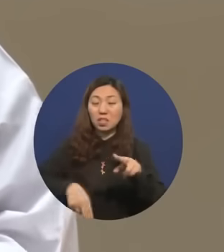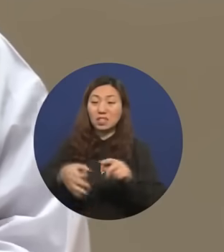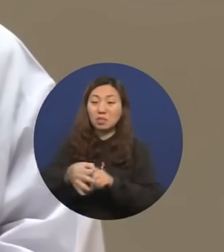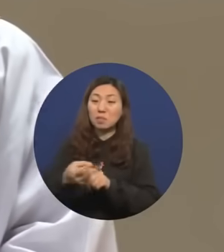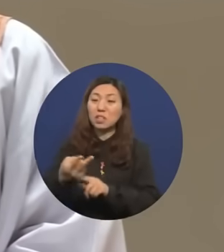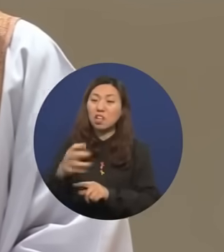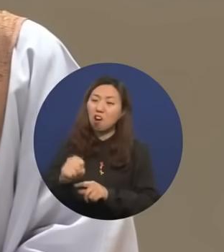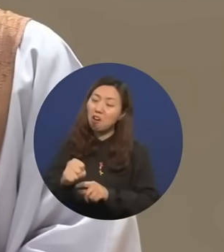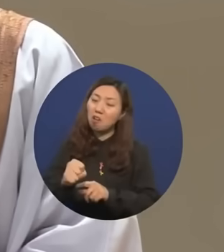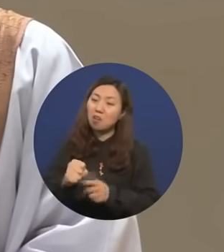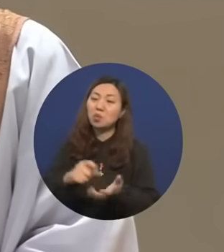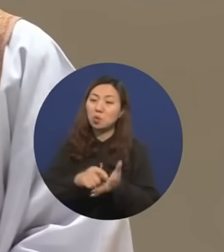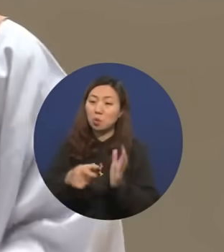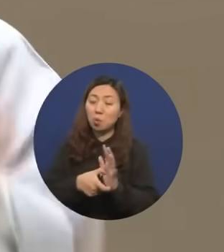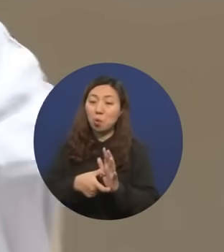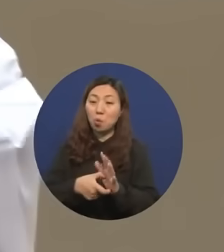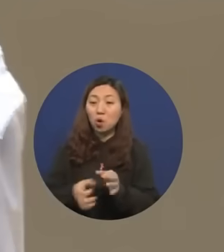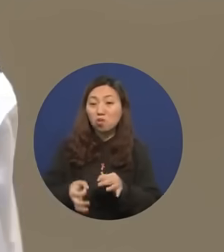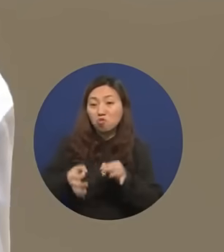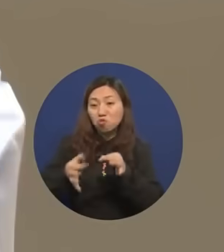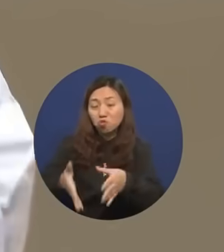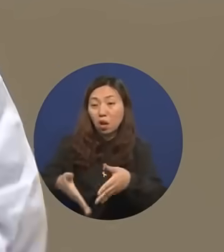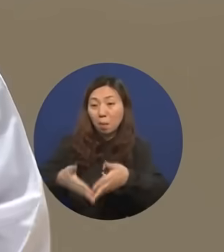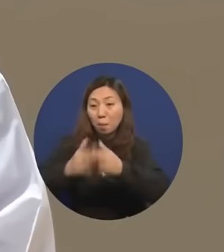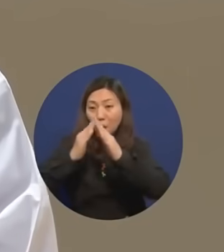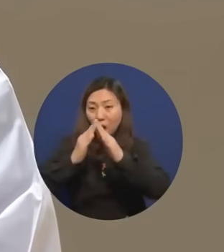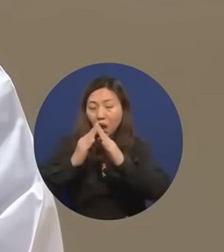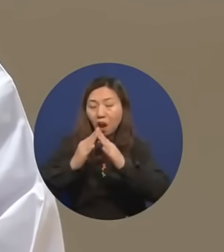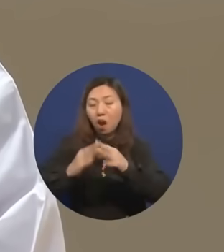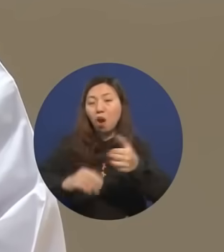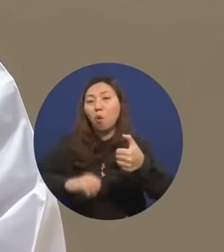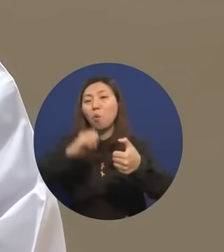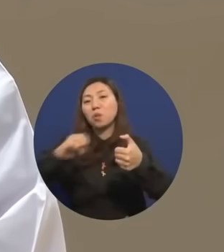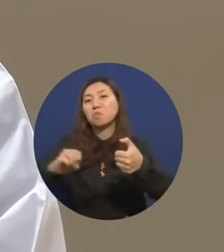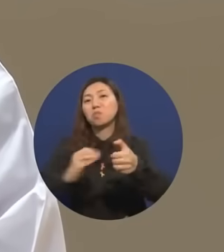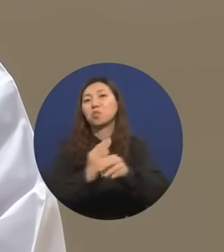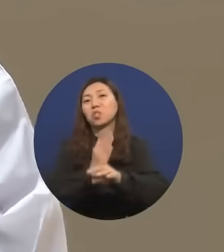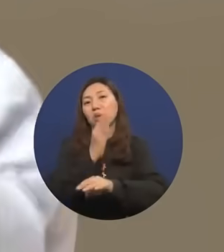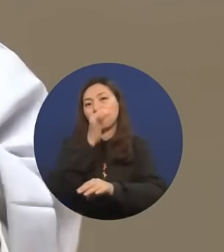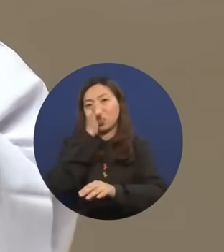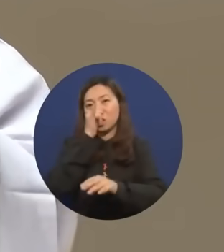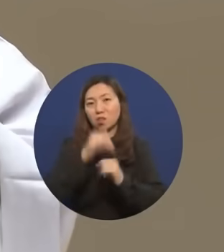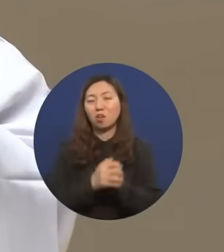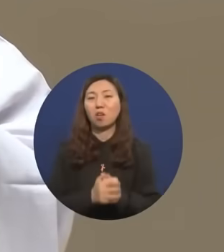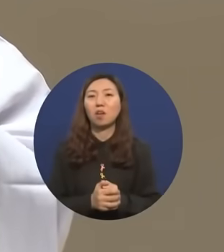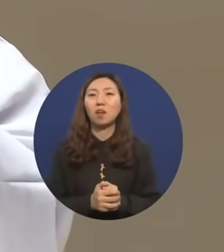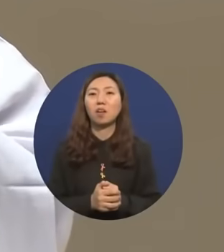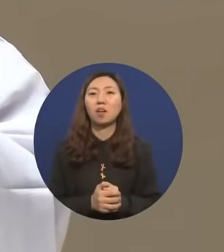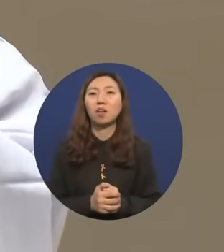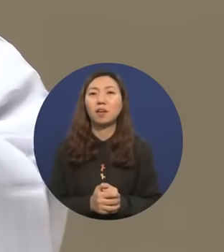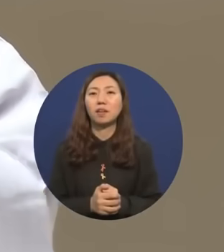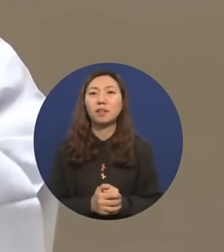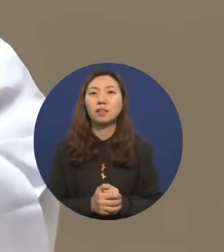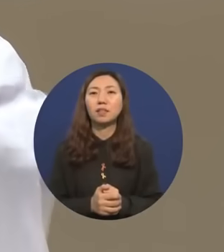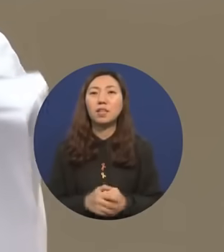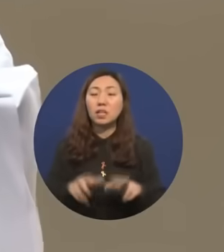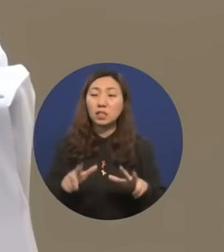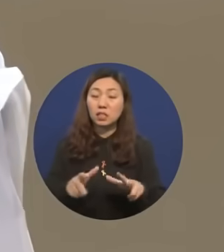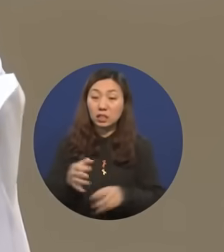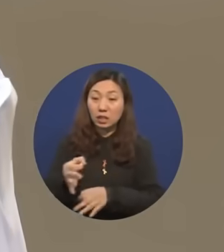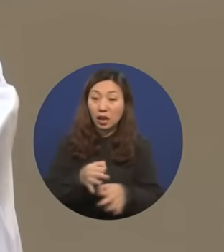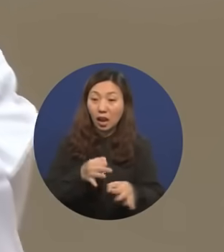할 수 있는 이런 게 50% 초과되어 있습니다. 이 가게